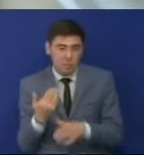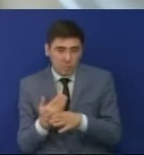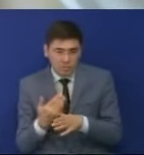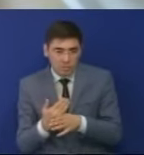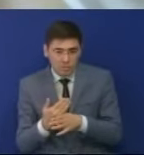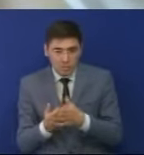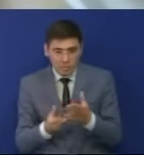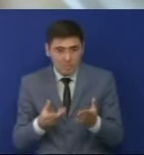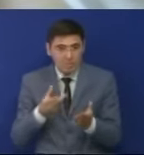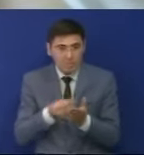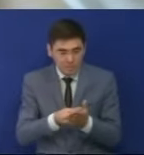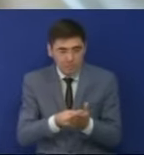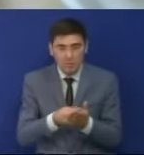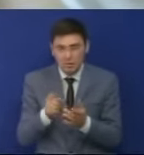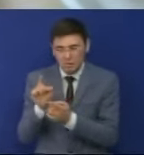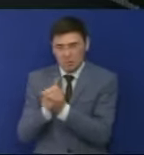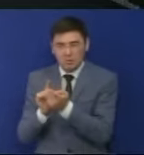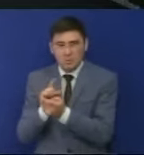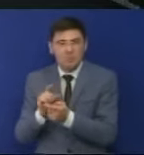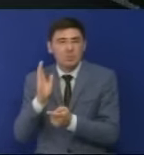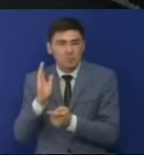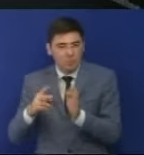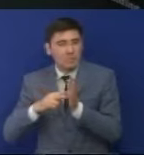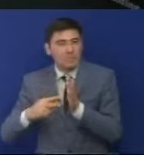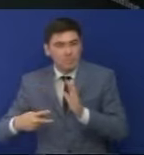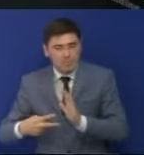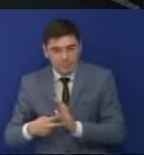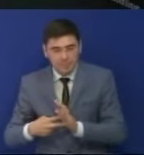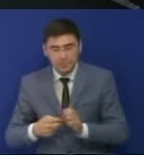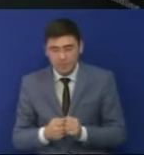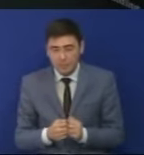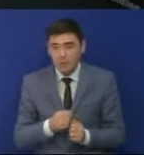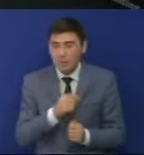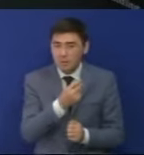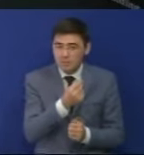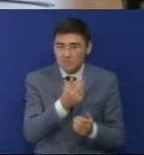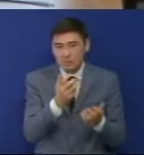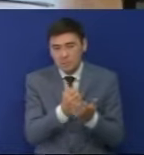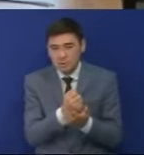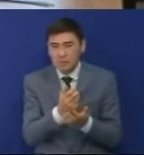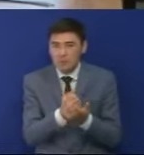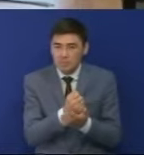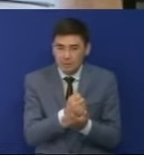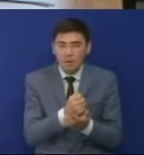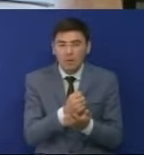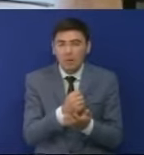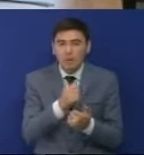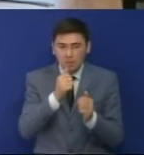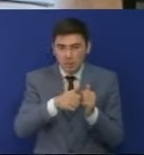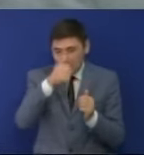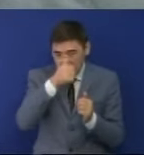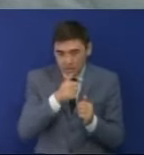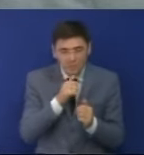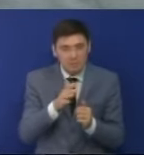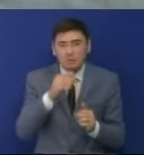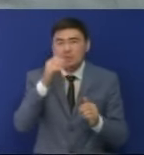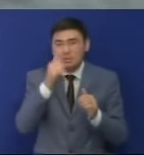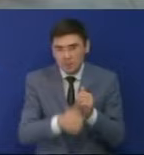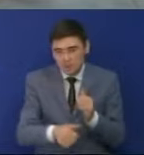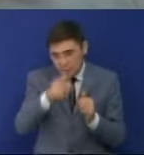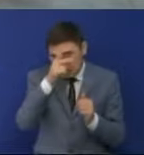көмек тағайындау жүйесін қайта өзгерту жоспарлануда. Табыстың бар жоғын растау арқылы жәрдемақыны ай сайын емес 90 сайын